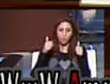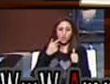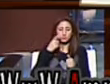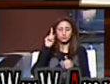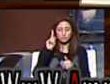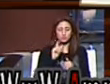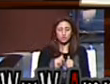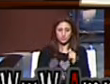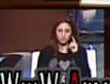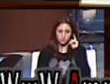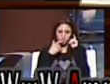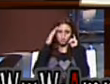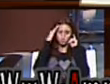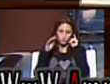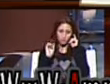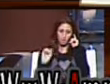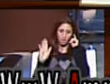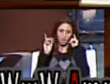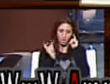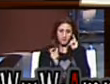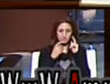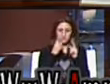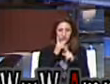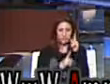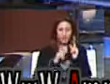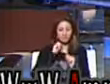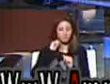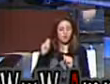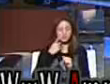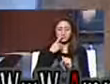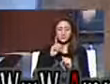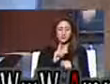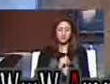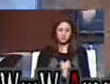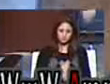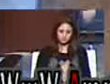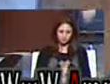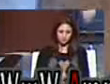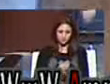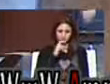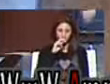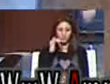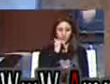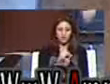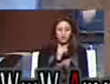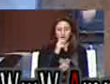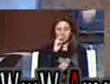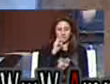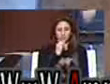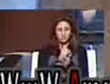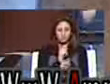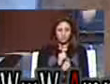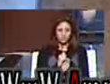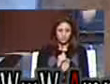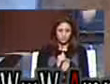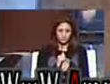الله. شكرا دكتور حسن البرنس نائب محافظ اسكندريه. معنا على التليفون دكتور علي قطب المتحدث الرسمي باسم الارصاد الجويه. دكتور علي مساء الخير يا